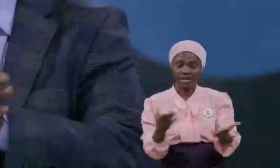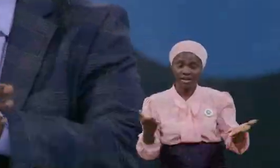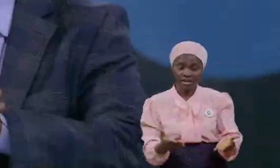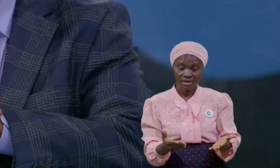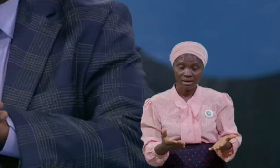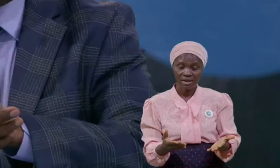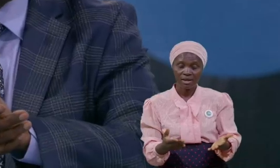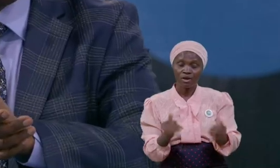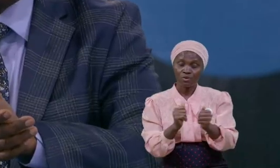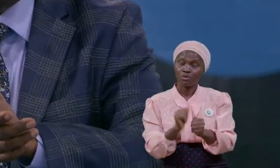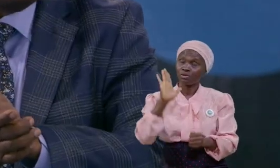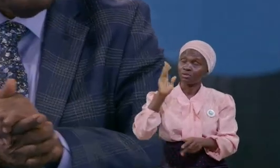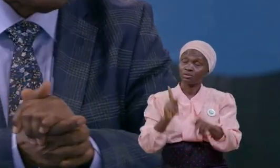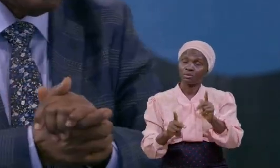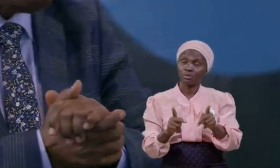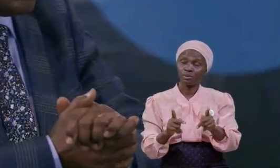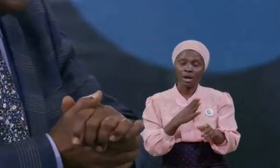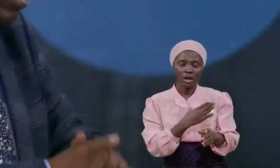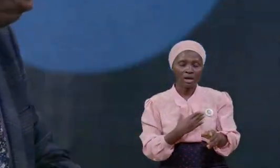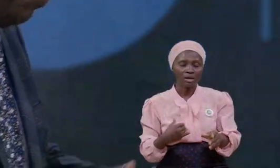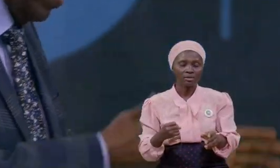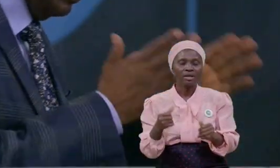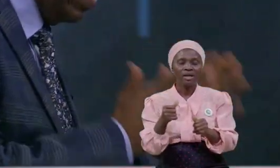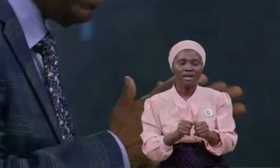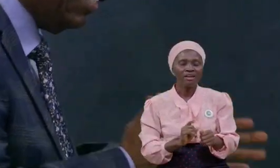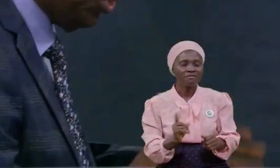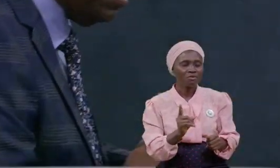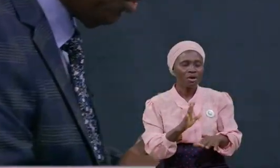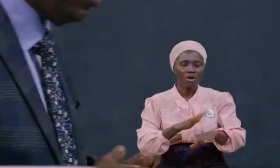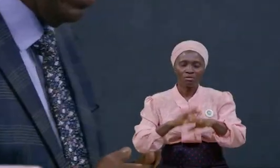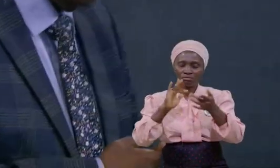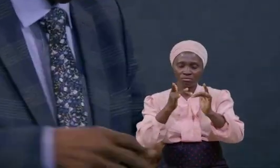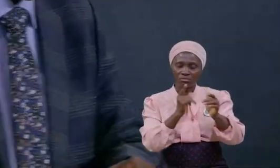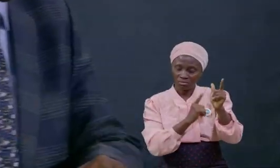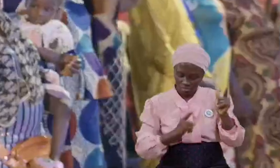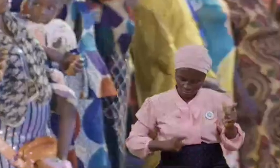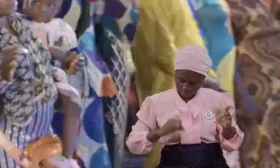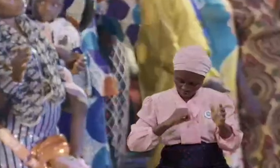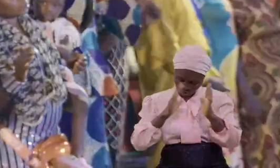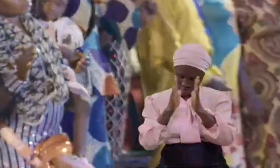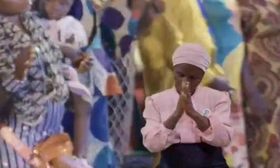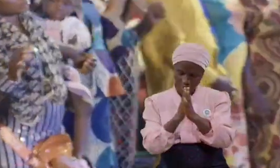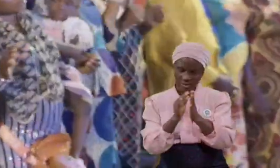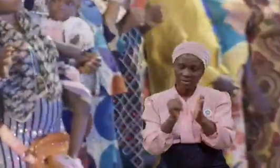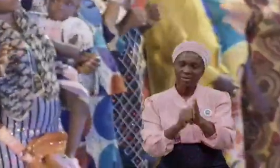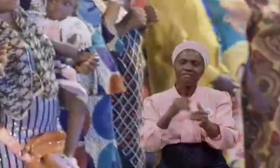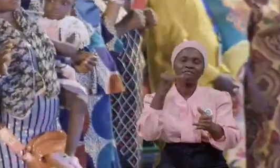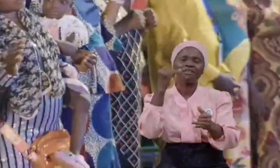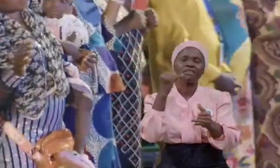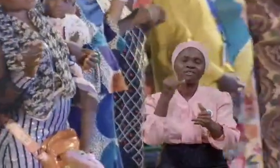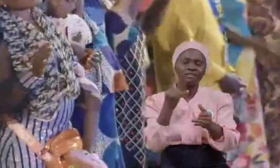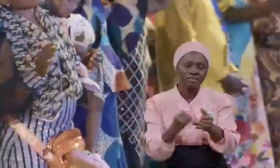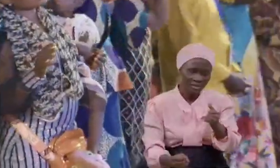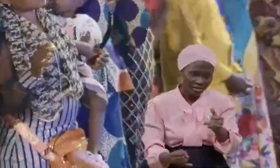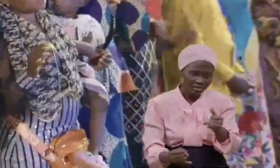et partout en ligne, Seigneur, je prie, la finalité ce soir,